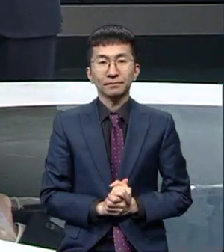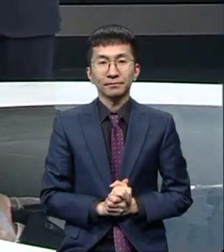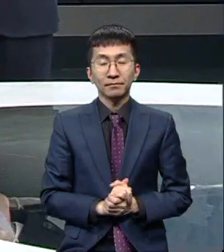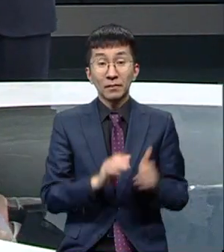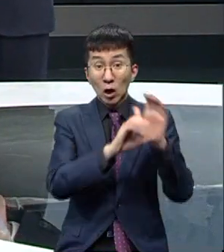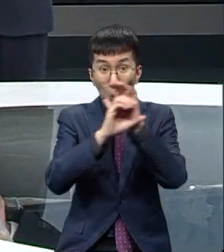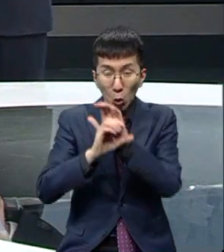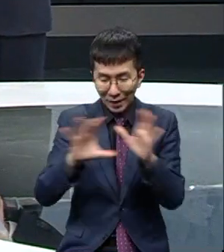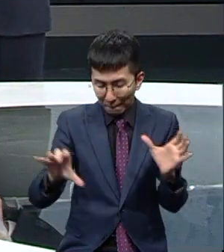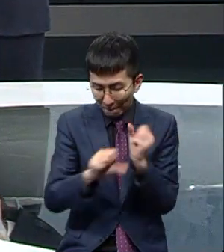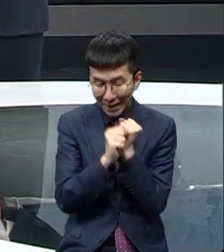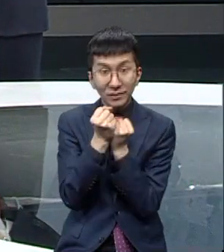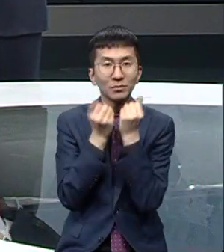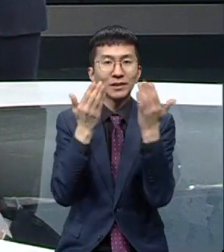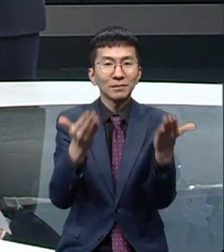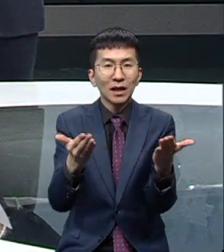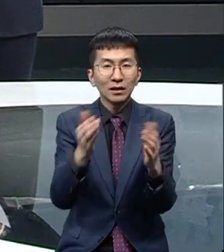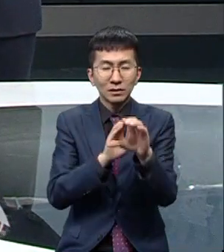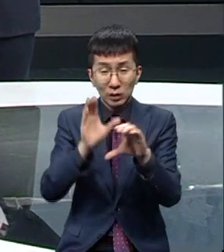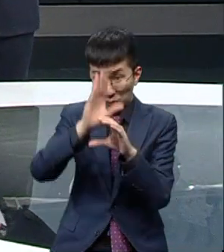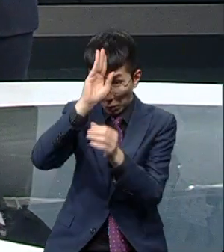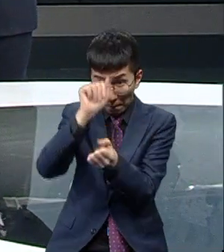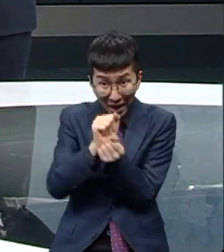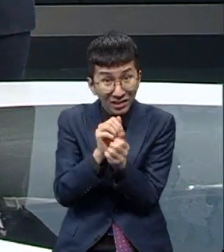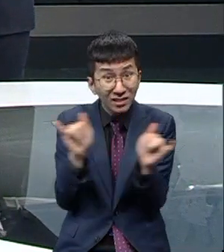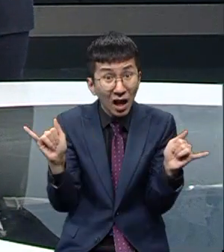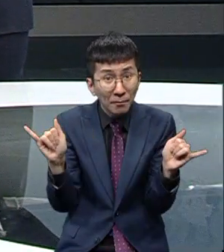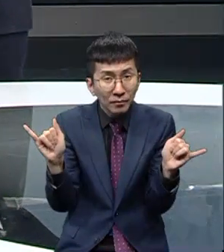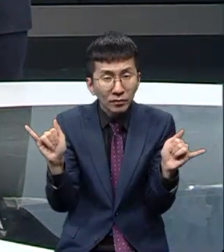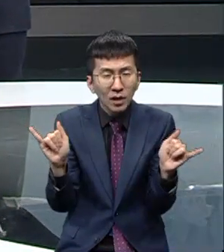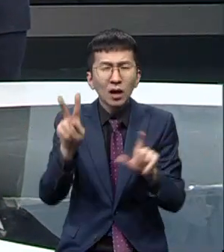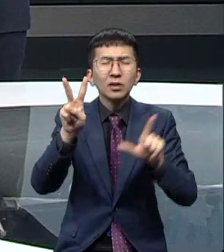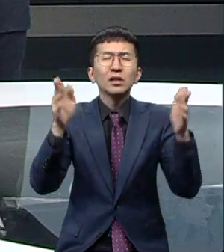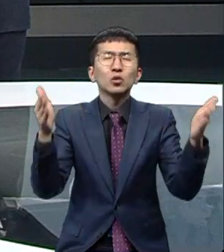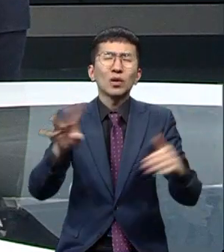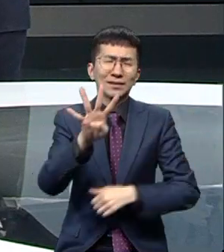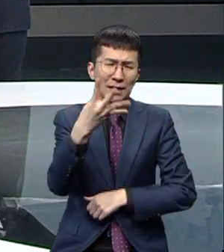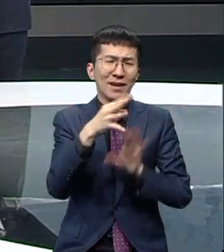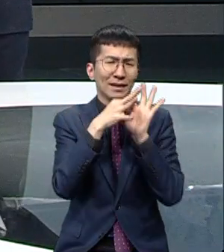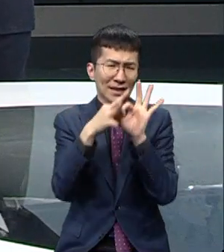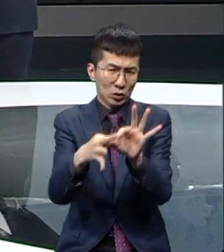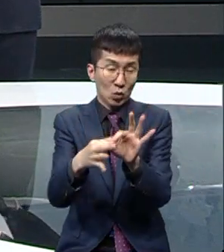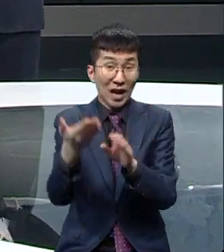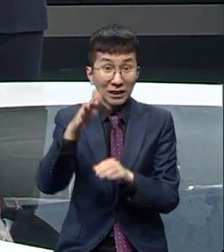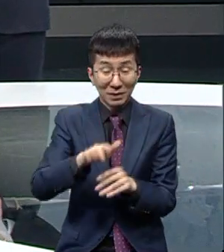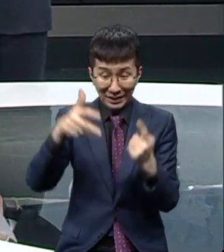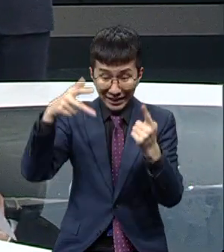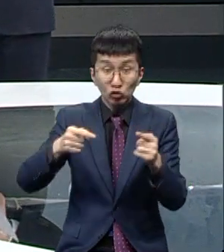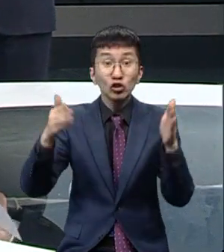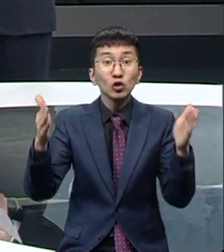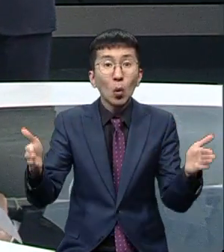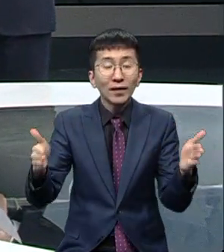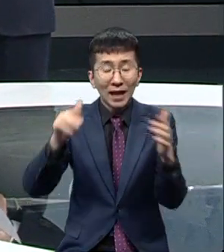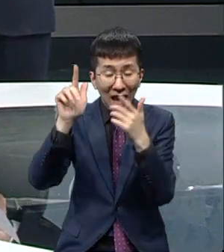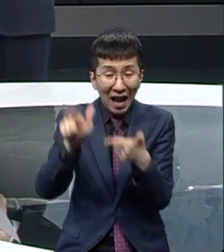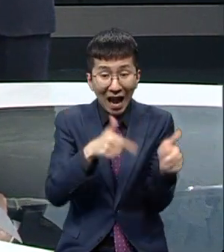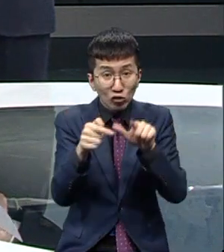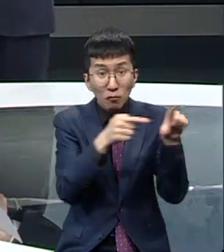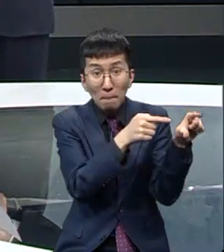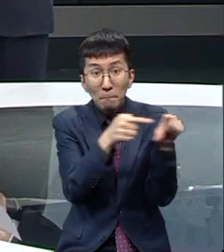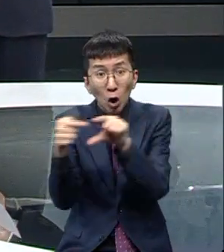다음은 코로나19 소식입니다. 추가 확진자는 이틀째 400명대를 이어갔지만 최근 일주일 동안 하루 평균